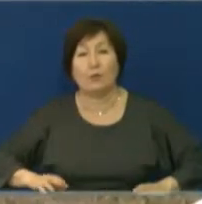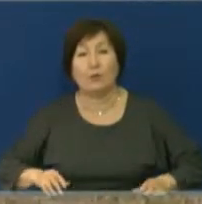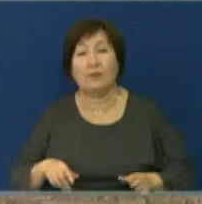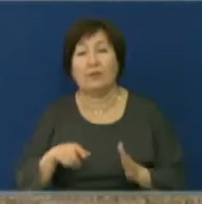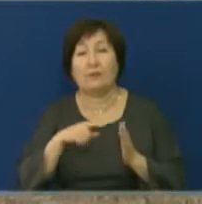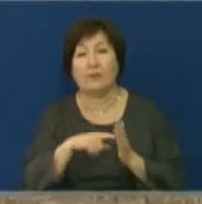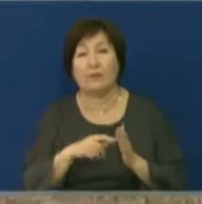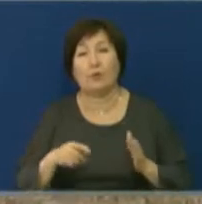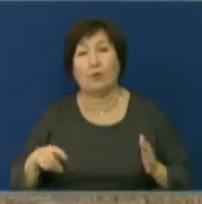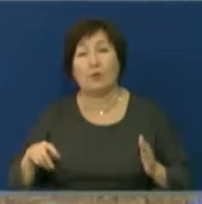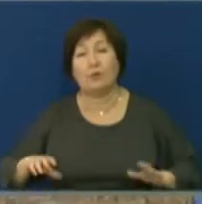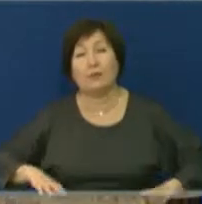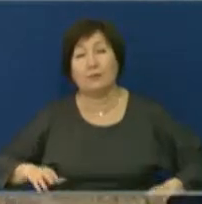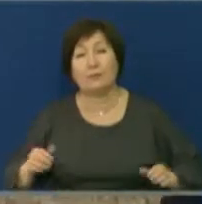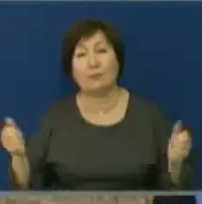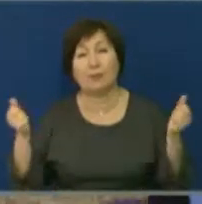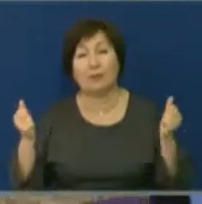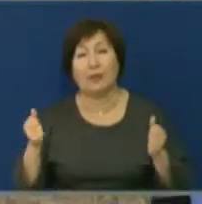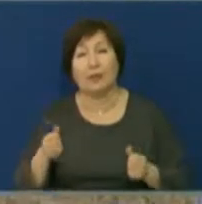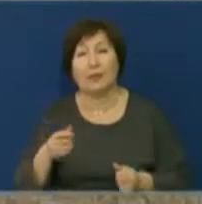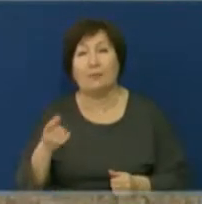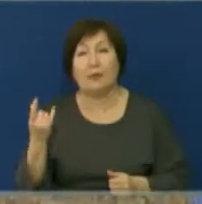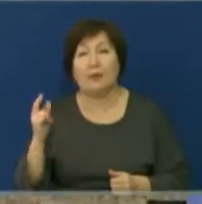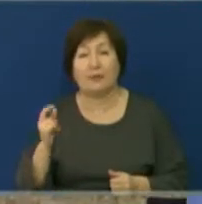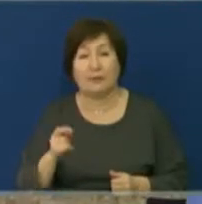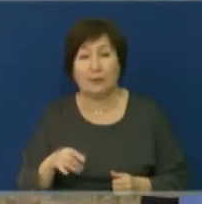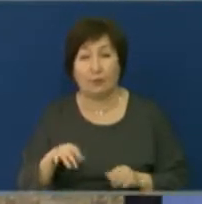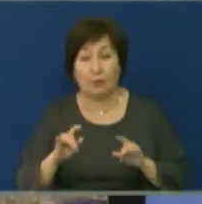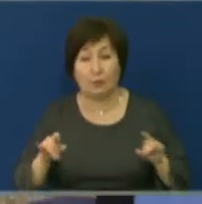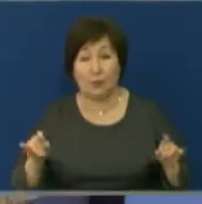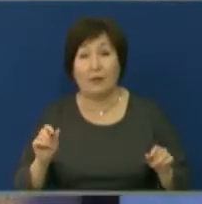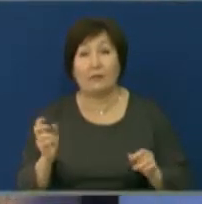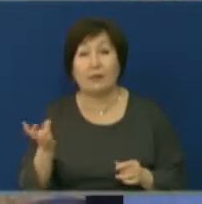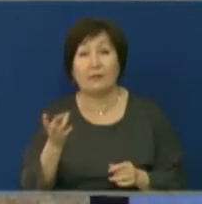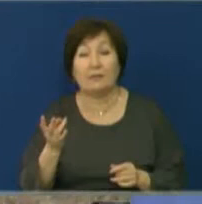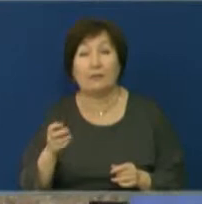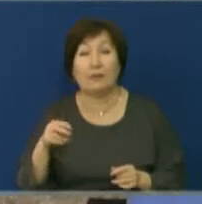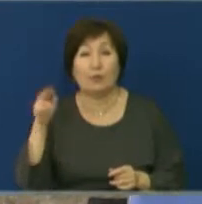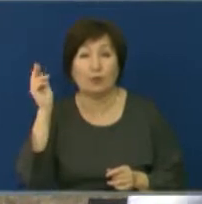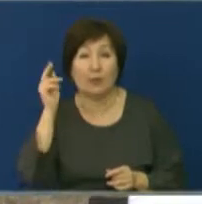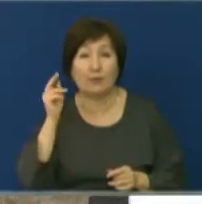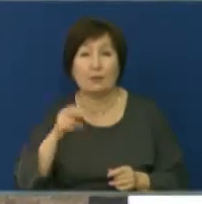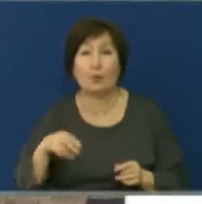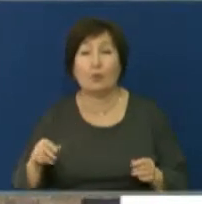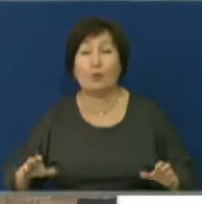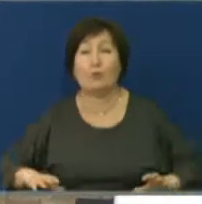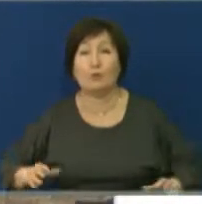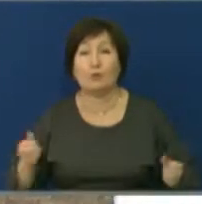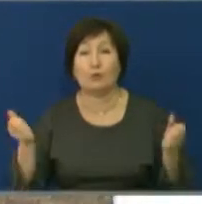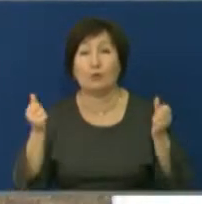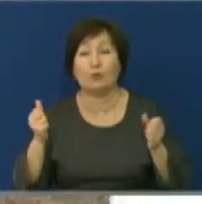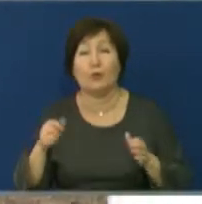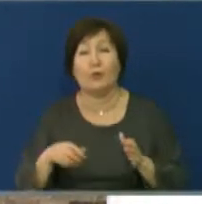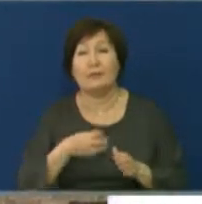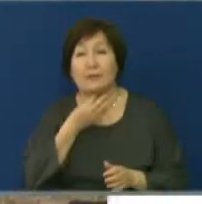Ребенка следует приучать к конному спорту с более раннего возраста, к примеру, с 7-8 лет, можно и раньше. Под присмотром взрослых маленькие дети могут сидеть